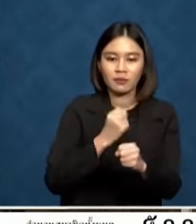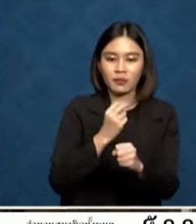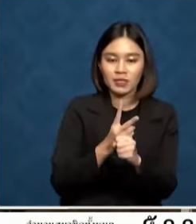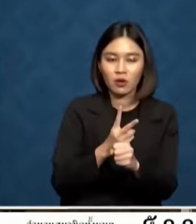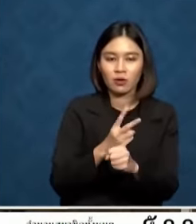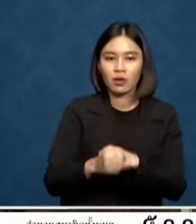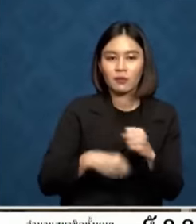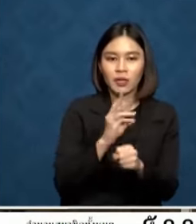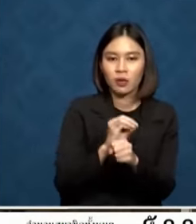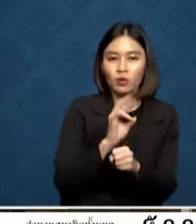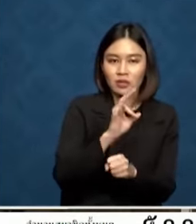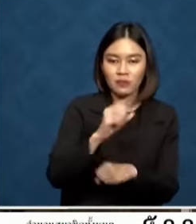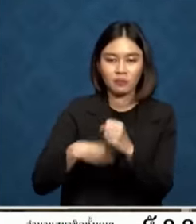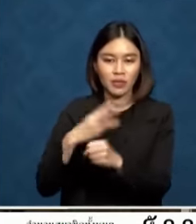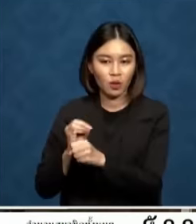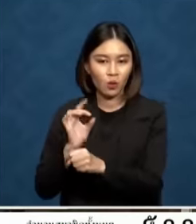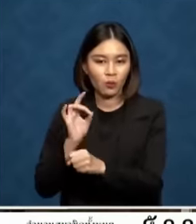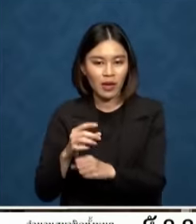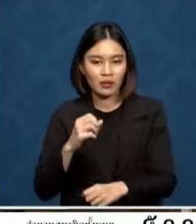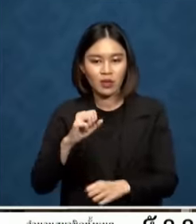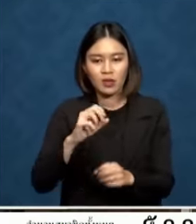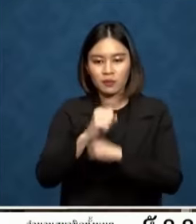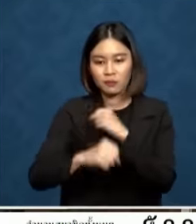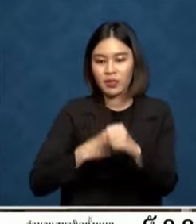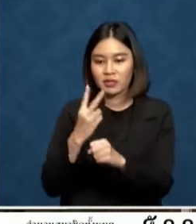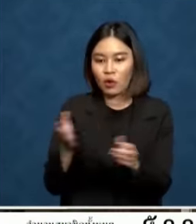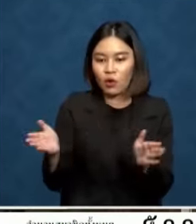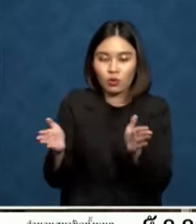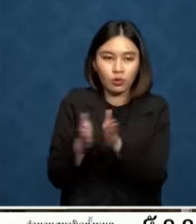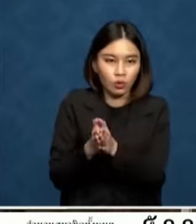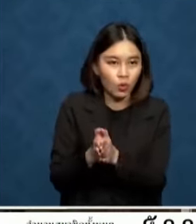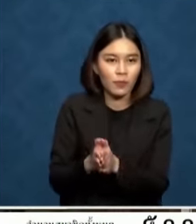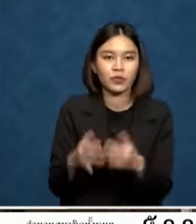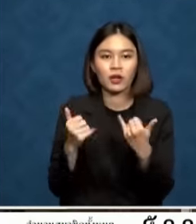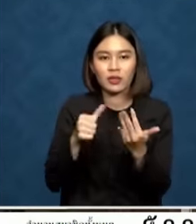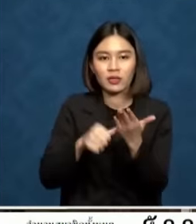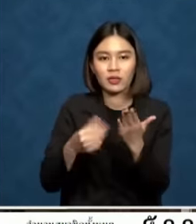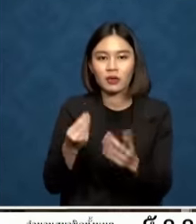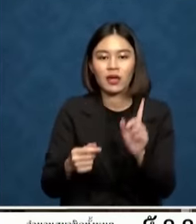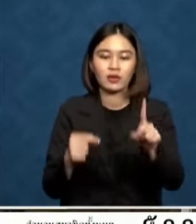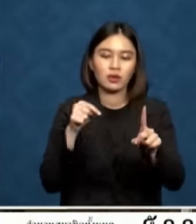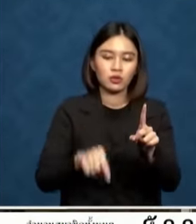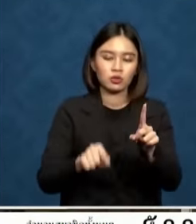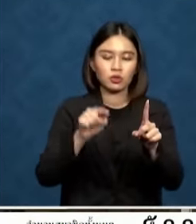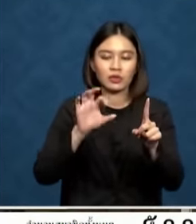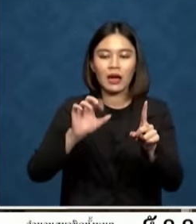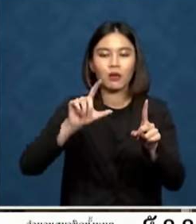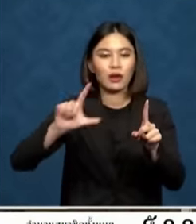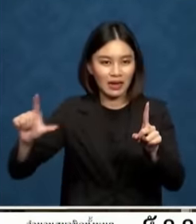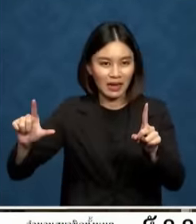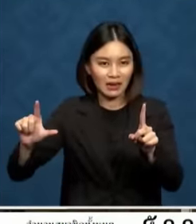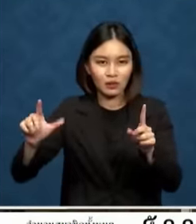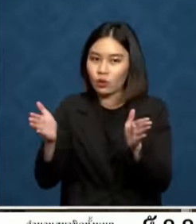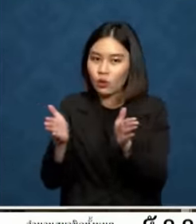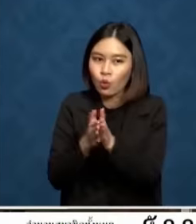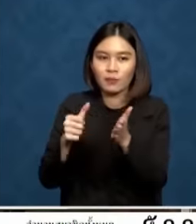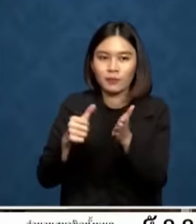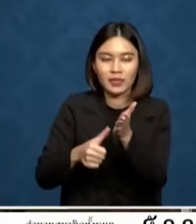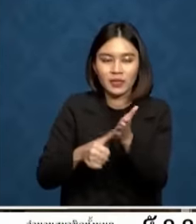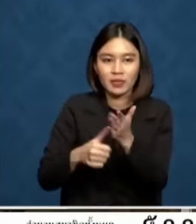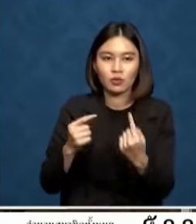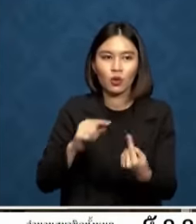68สุดท้ายรัฐบาลนี้ 2ปีจะก่อหนี้เฉพาะเห็นๆเนี่ย 1.9ล้านล้านบาทรวม